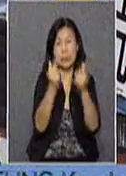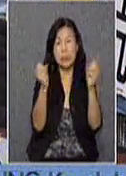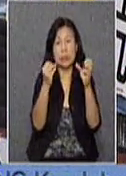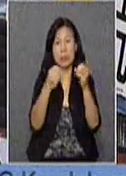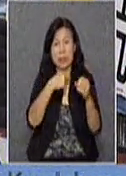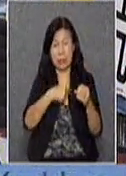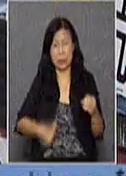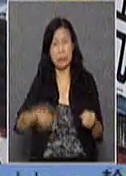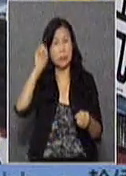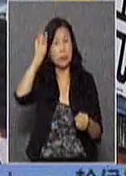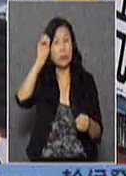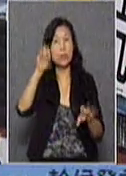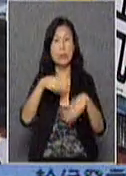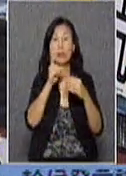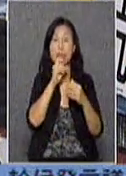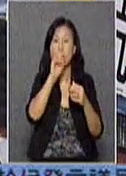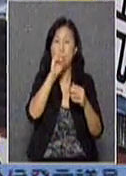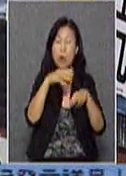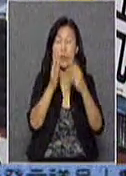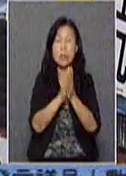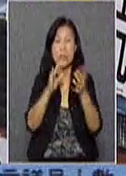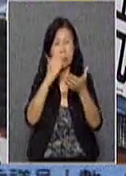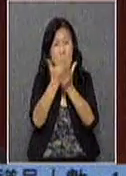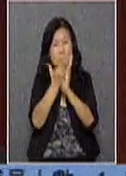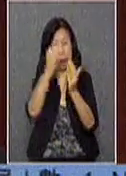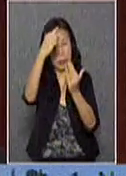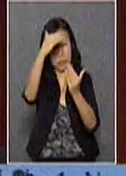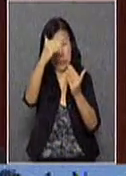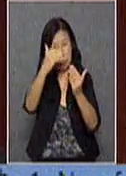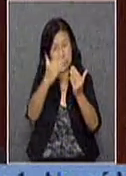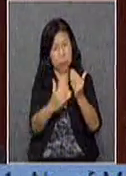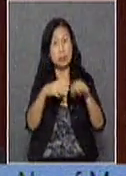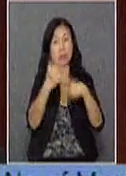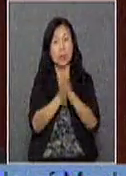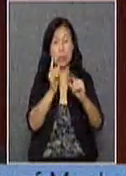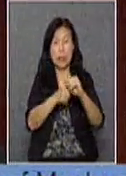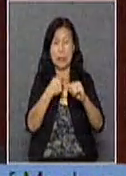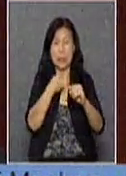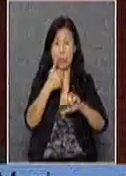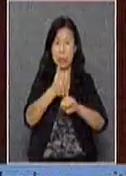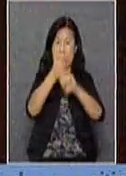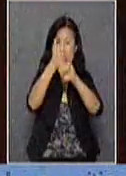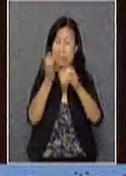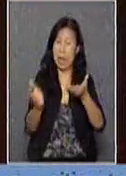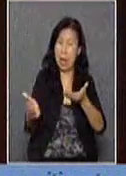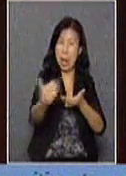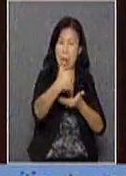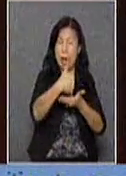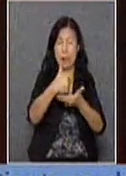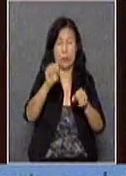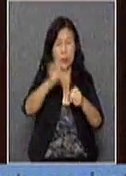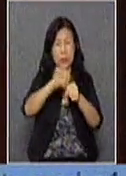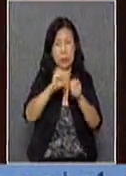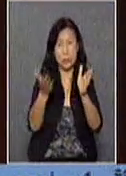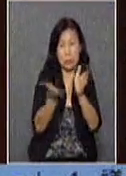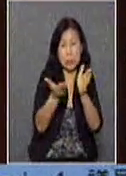發言呢就應該圍繞各個總目你是否支持他納入附表來到去